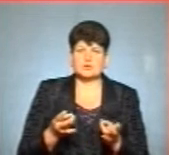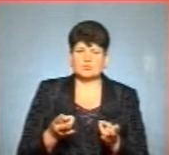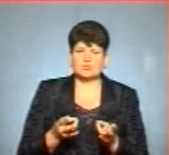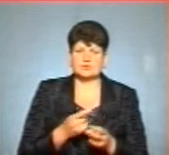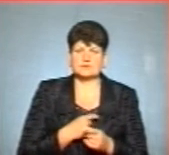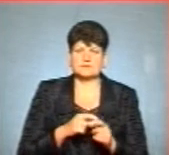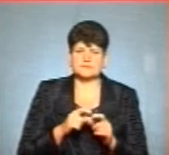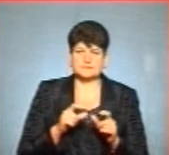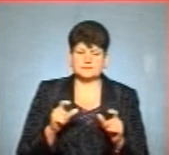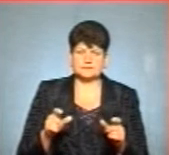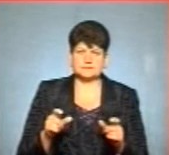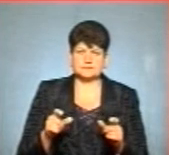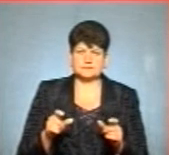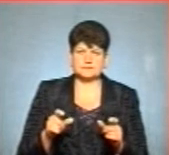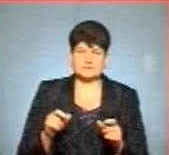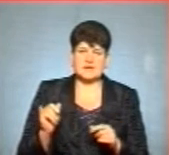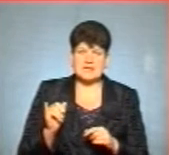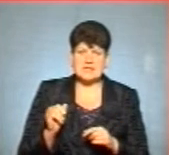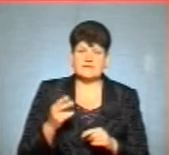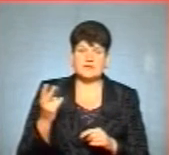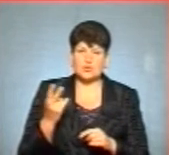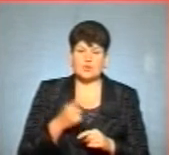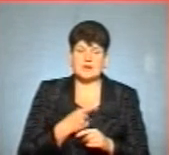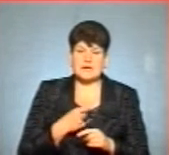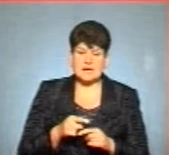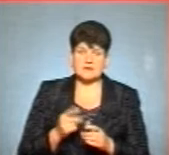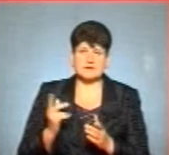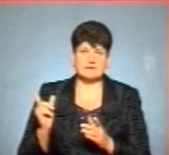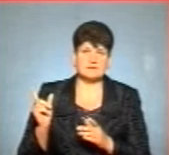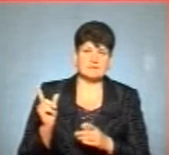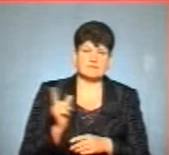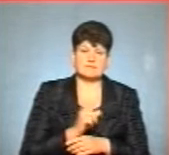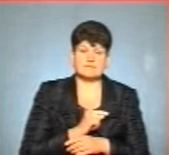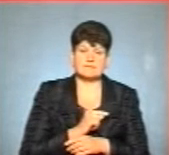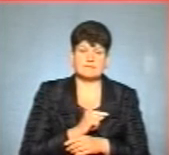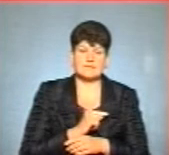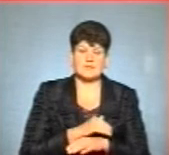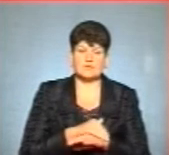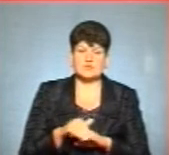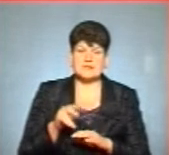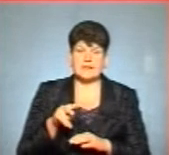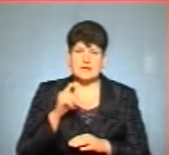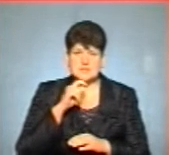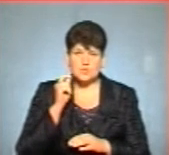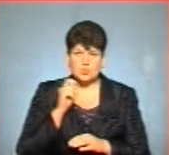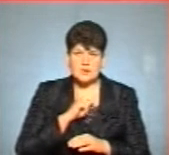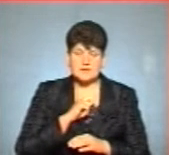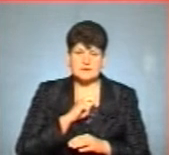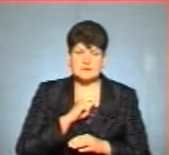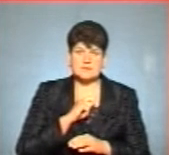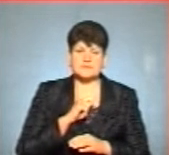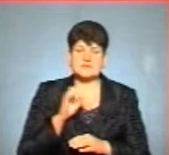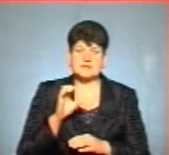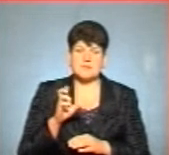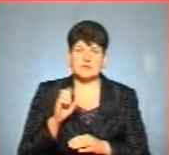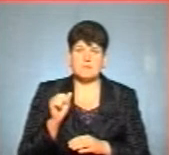даних закладів лікарняних. І від 2-ї лікарні він прямує вулицею Лесі Українки, проспектом